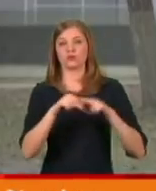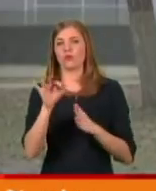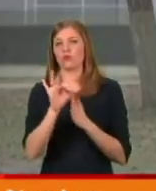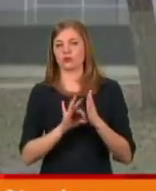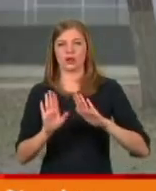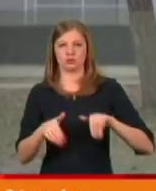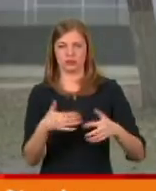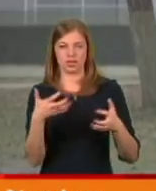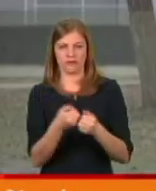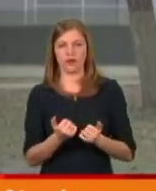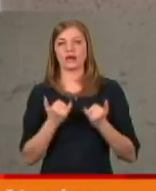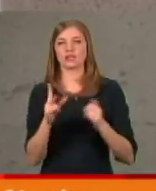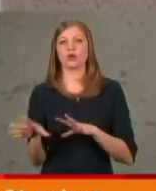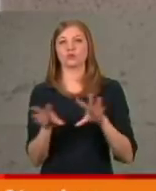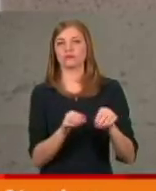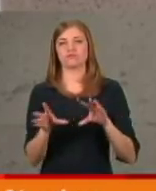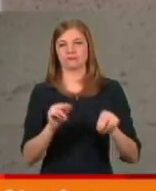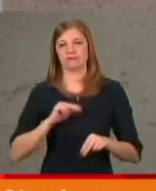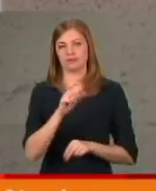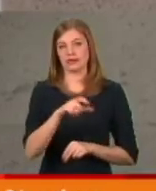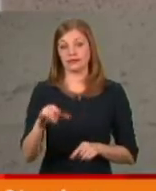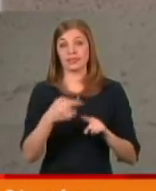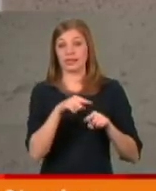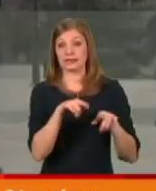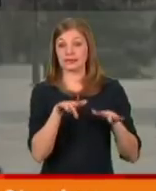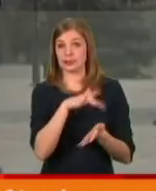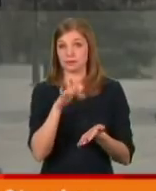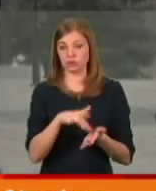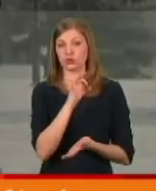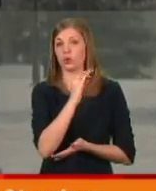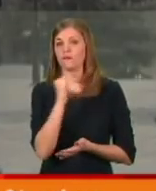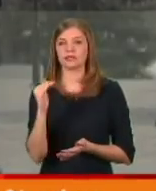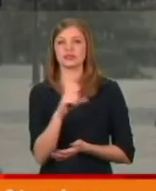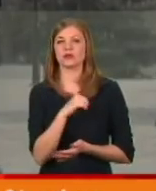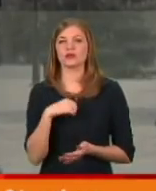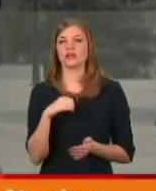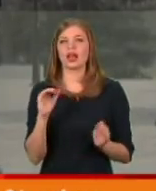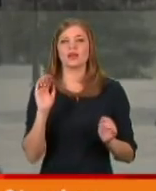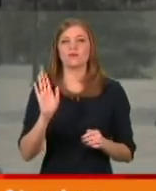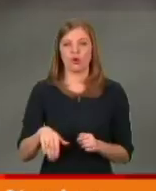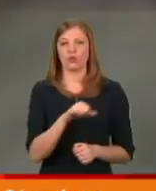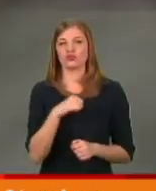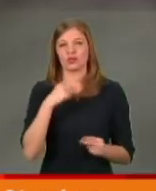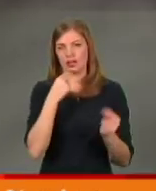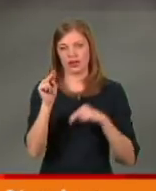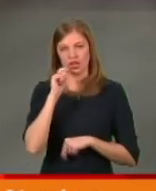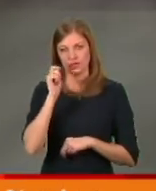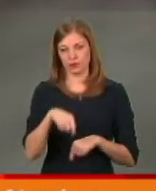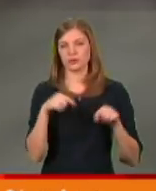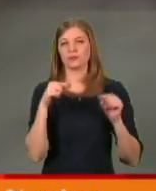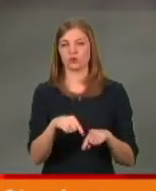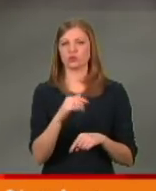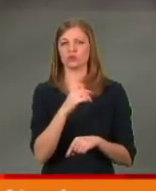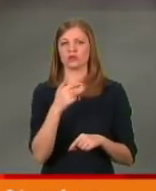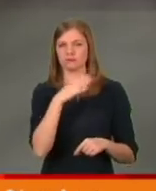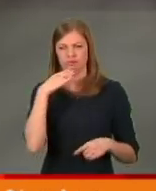одразу після аварії для евакуйованих працівників. І це місто офіційно наймолодше та одне з найкращих в Україні. Тут високий